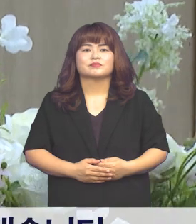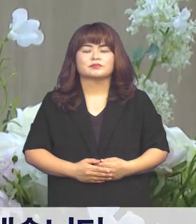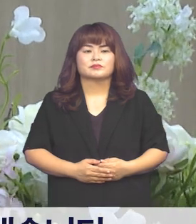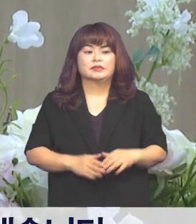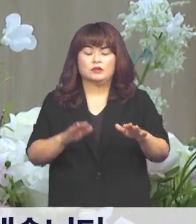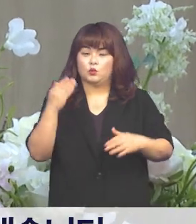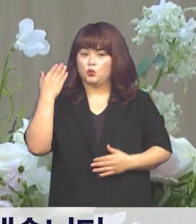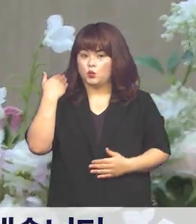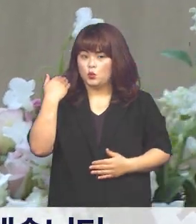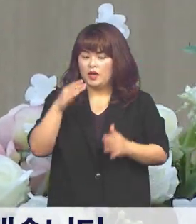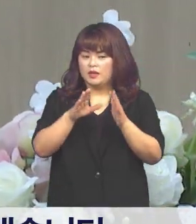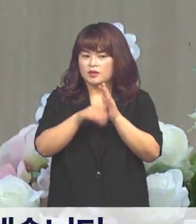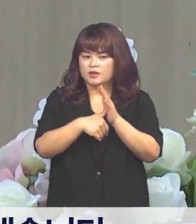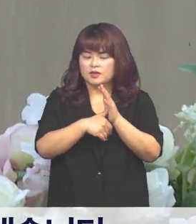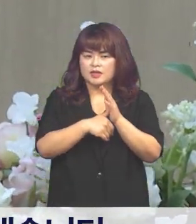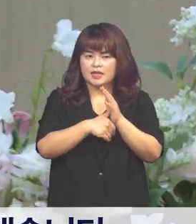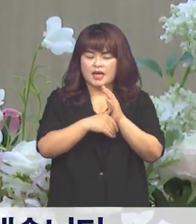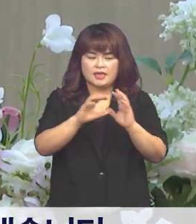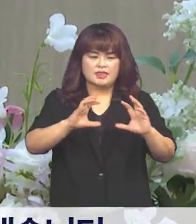있습니다. 최근에는